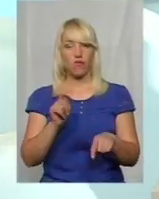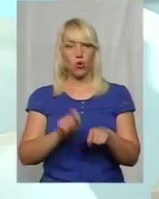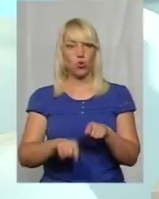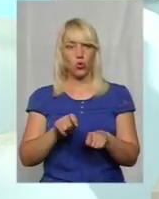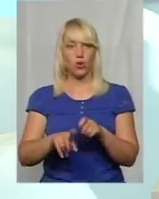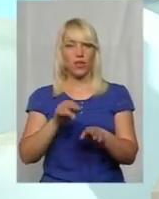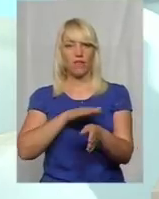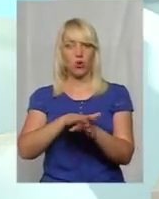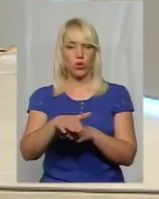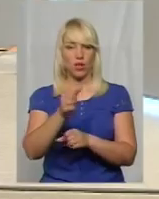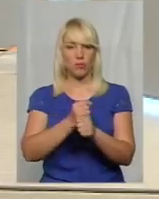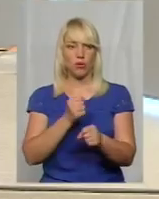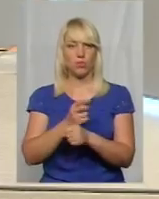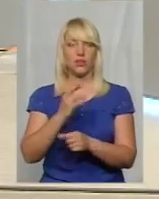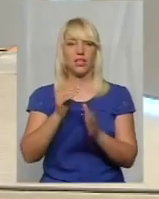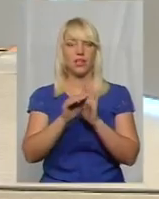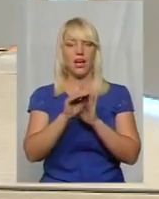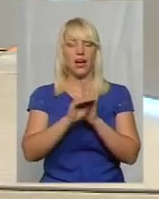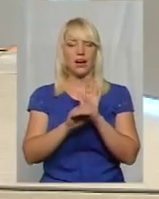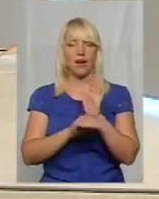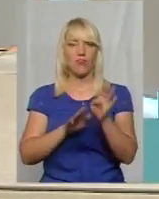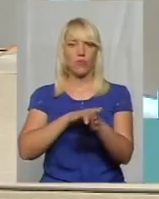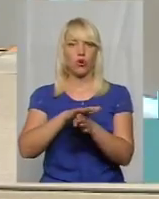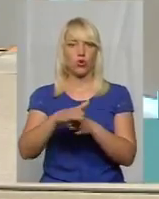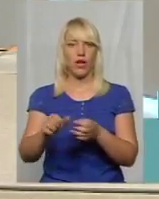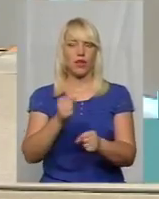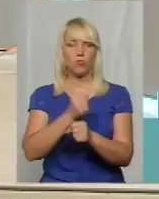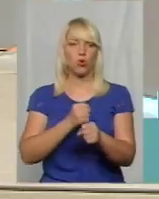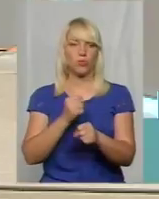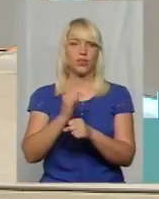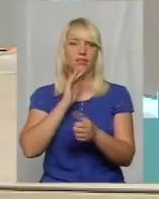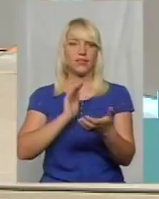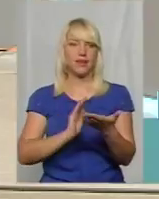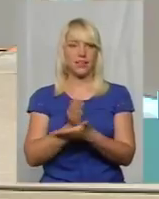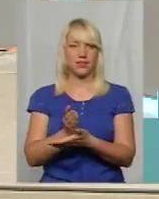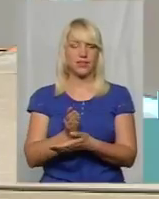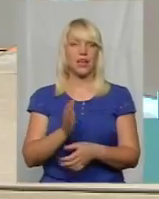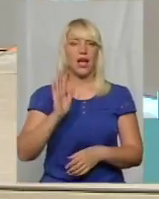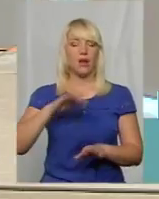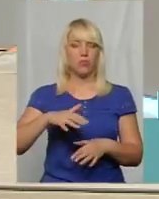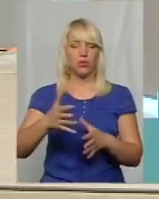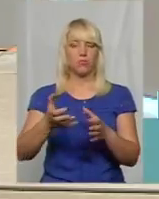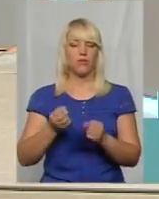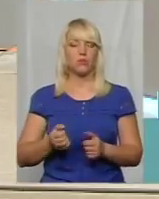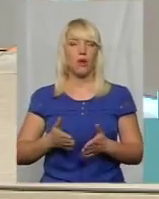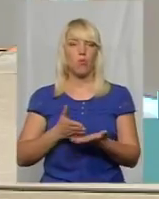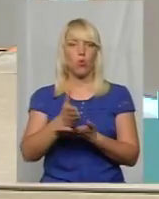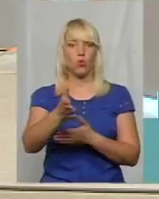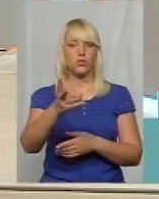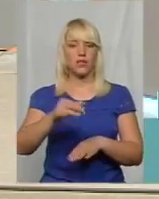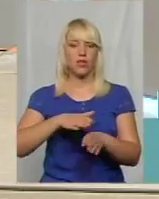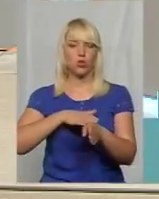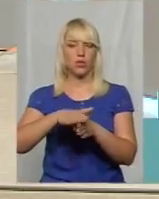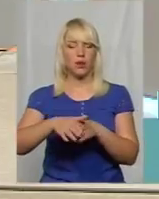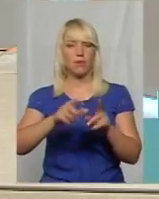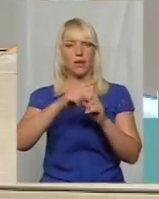над виконанням робіт, над графіком виконання робіт, і саме головне – якість. Уже потім ми візьмемо курс на дотримання правил